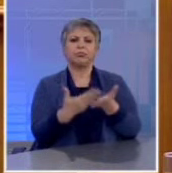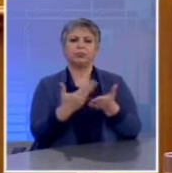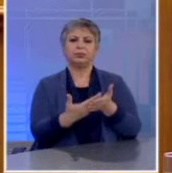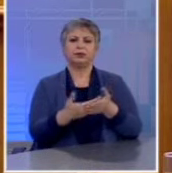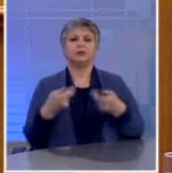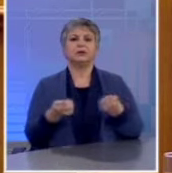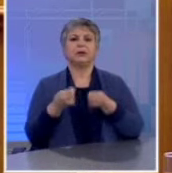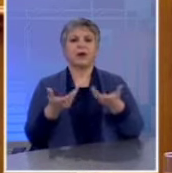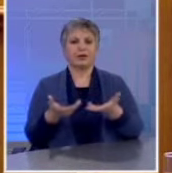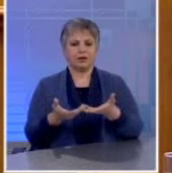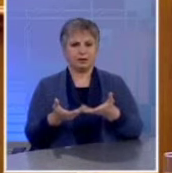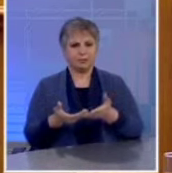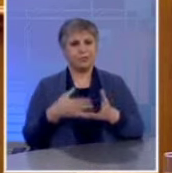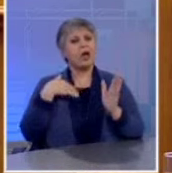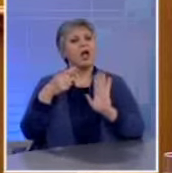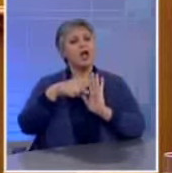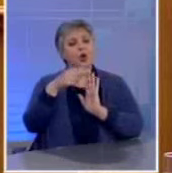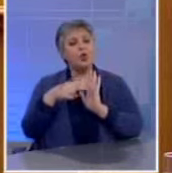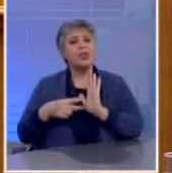Σας διαβάζω λοιπόν.